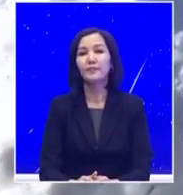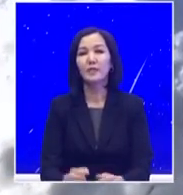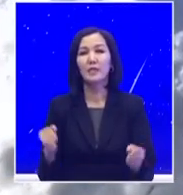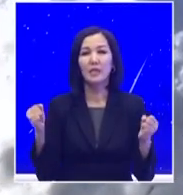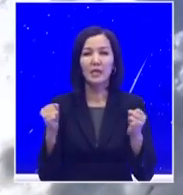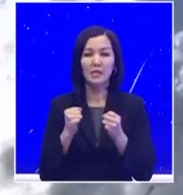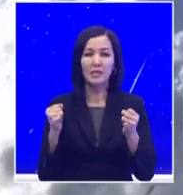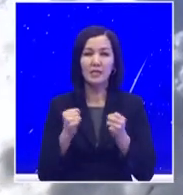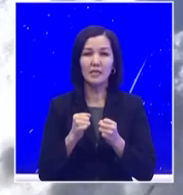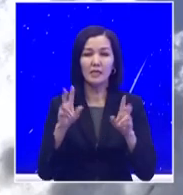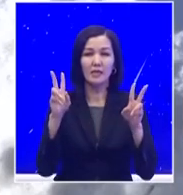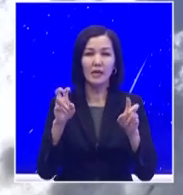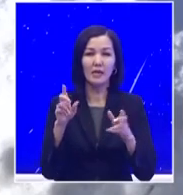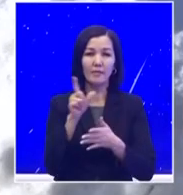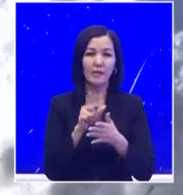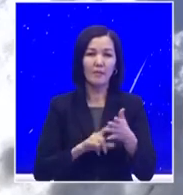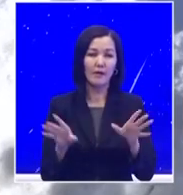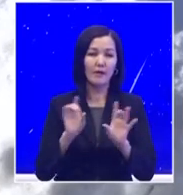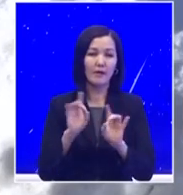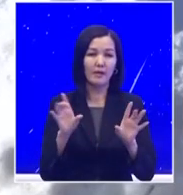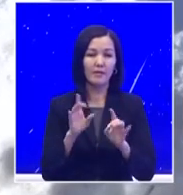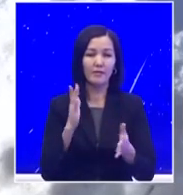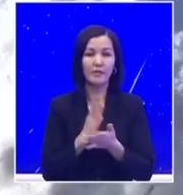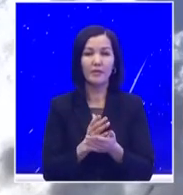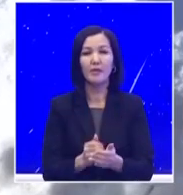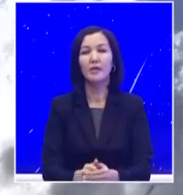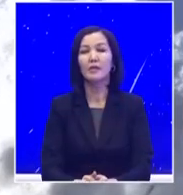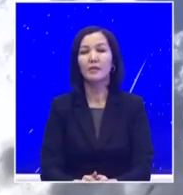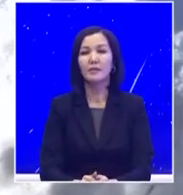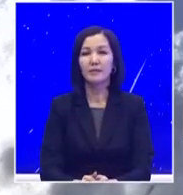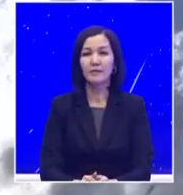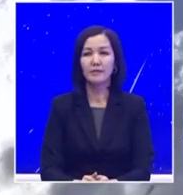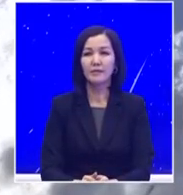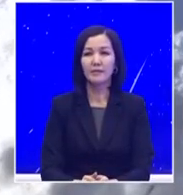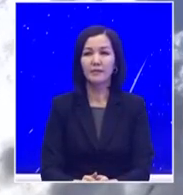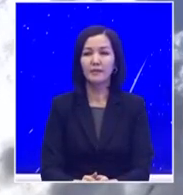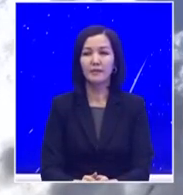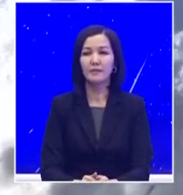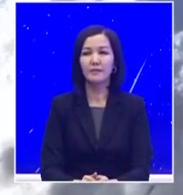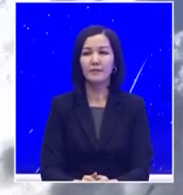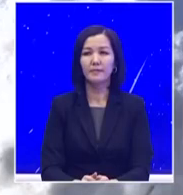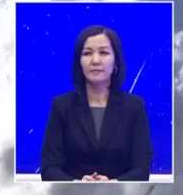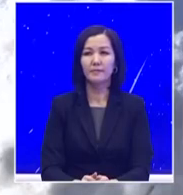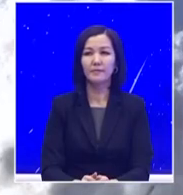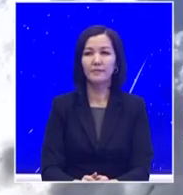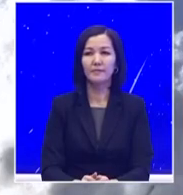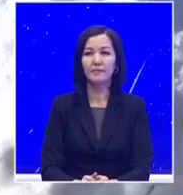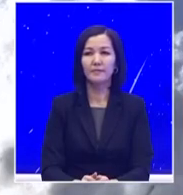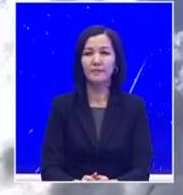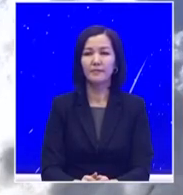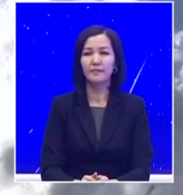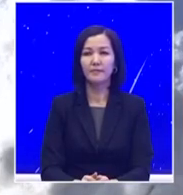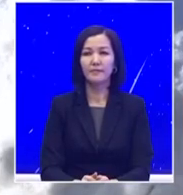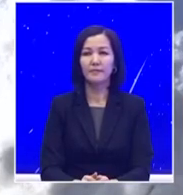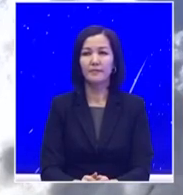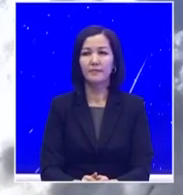мамаққа орайды, мұз болады, қатады, жып-жылтыр боп жатады. Ән айтамыз, би билейміз, біз